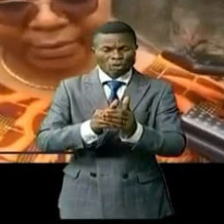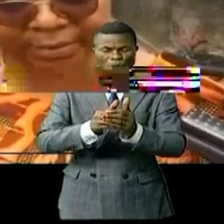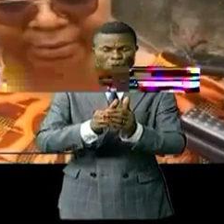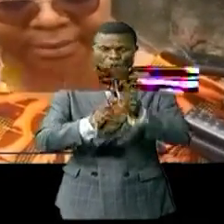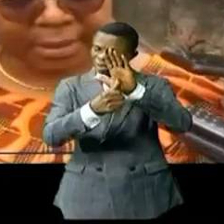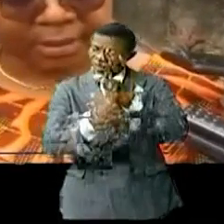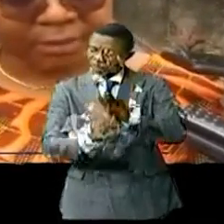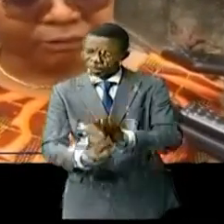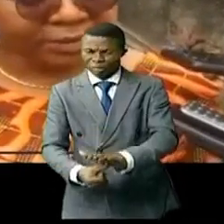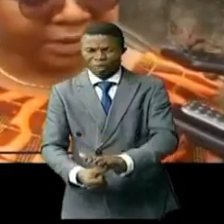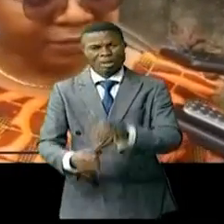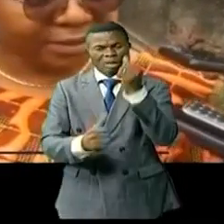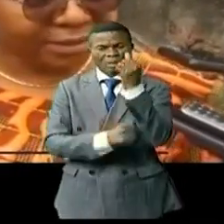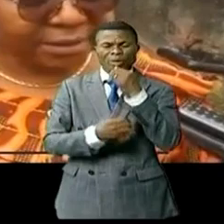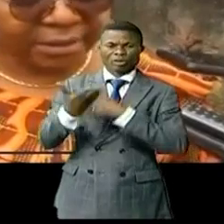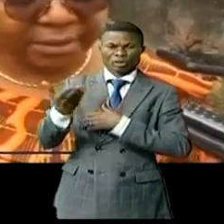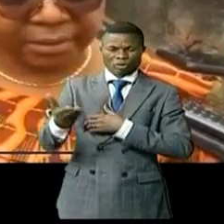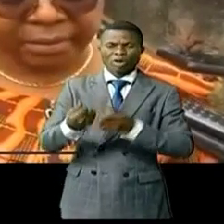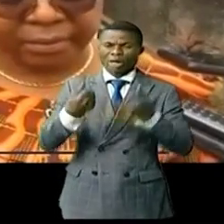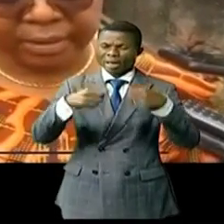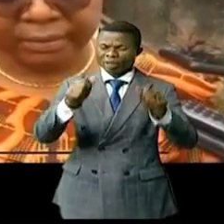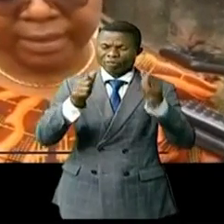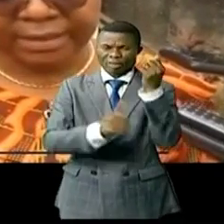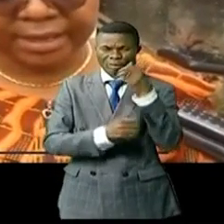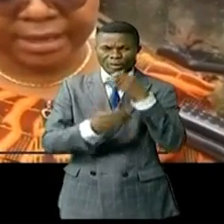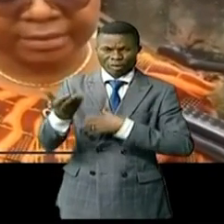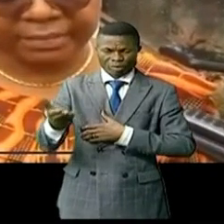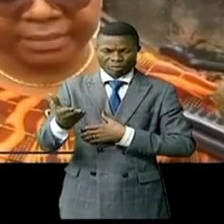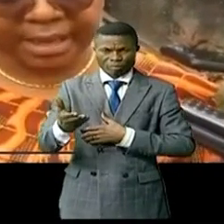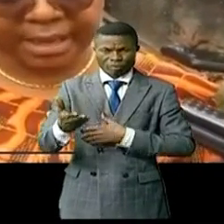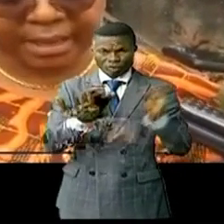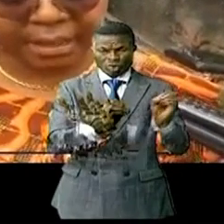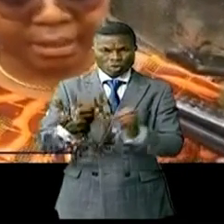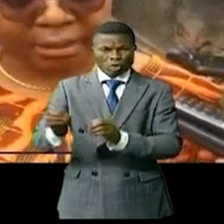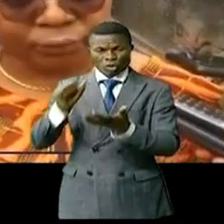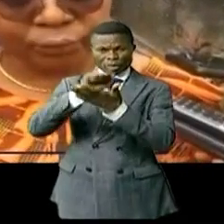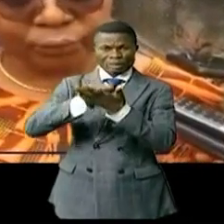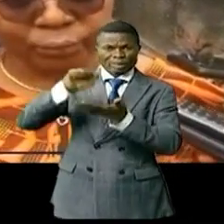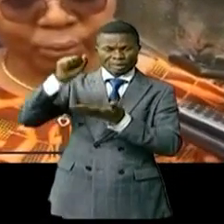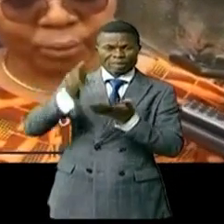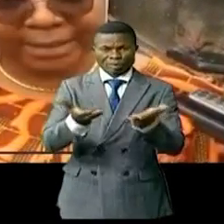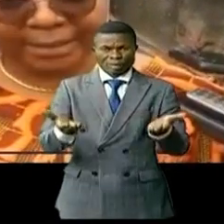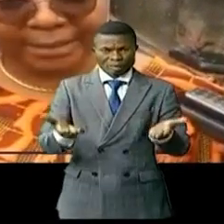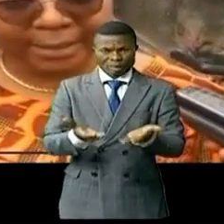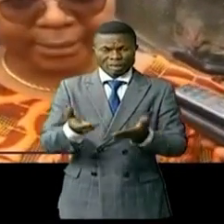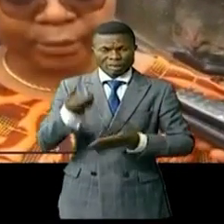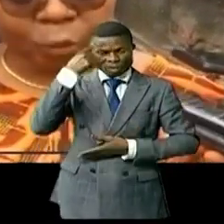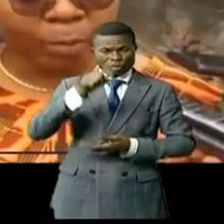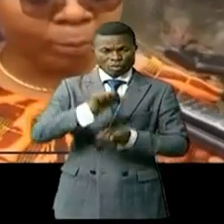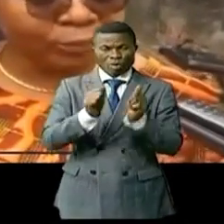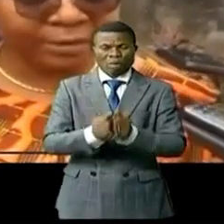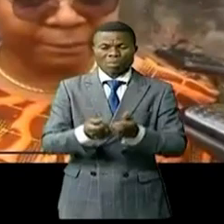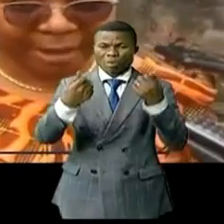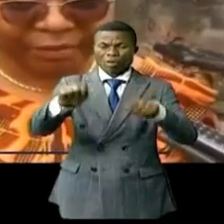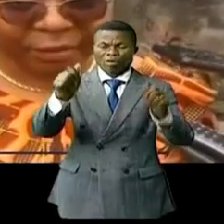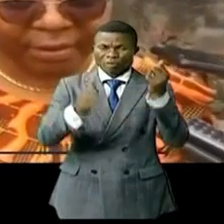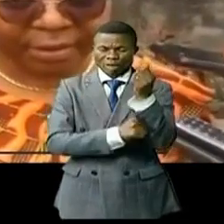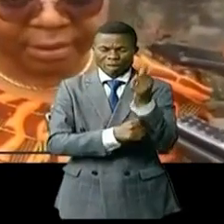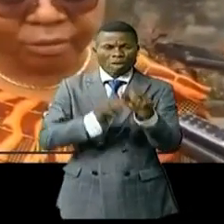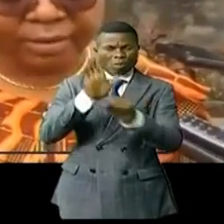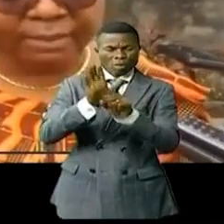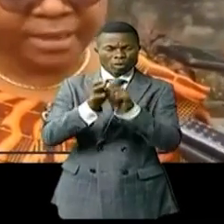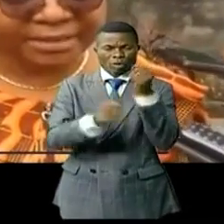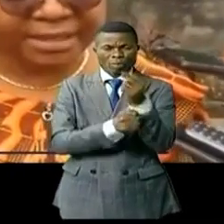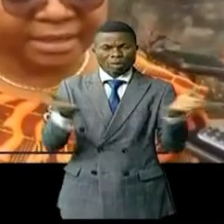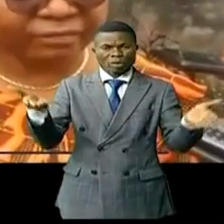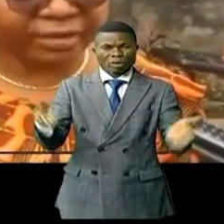personnes. Vous savez ici, on a organisé un séminaire sur la traite qui regroupe plusieurs personnes